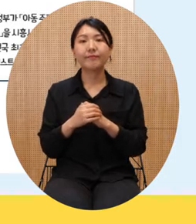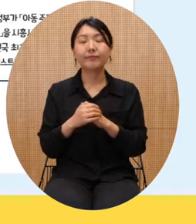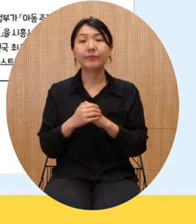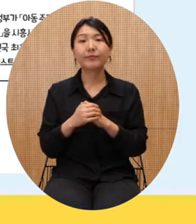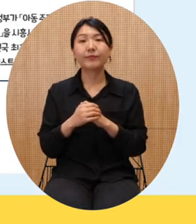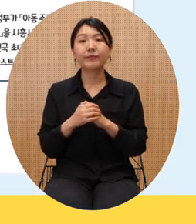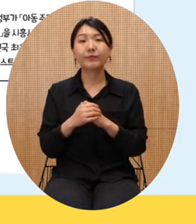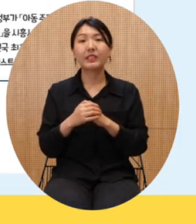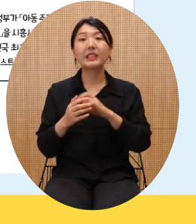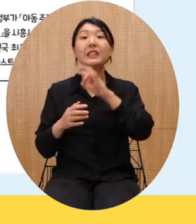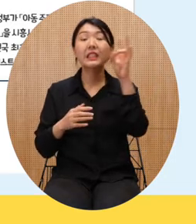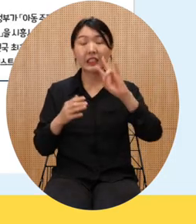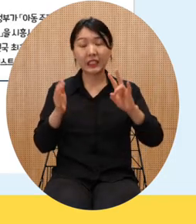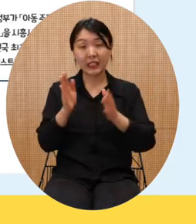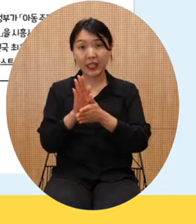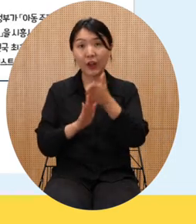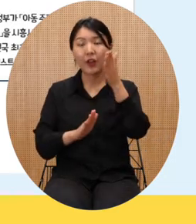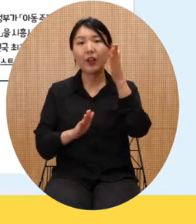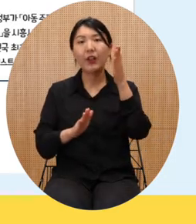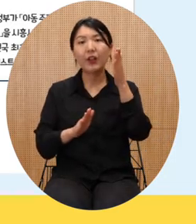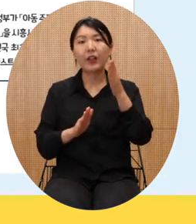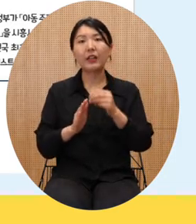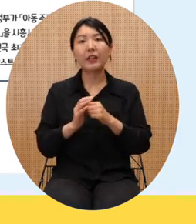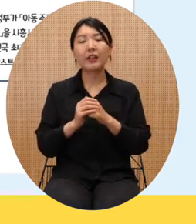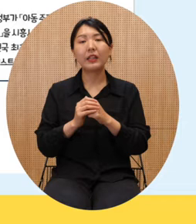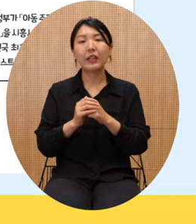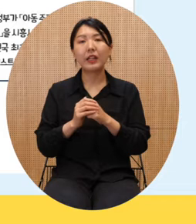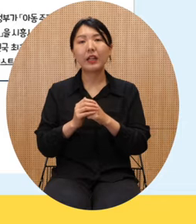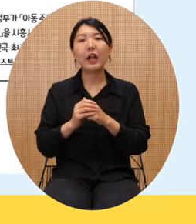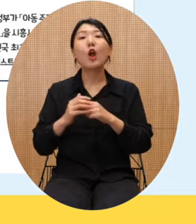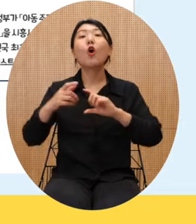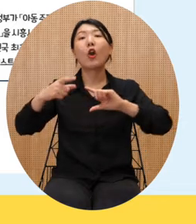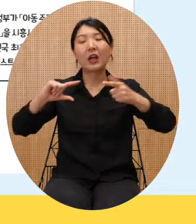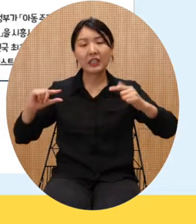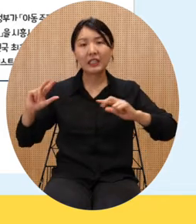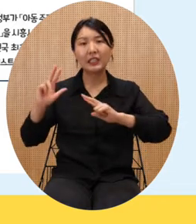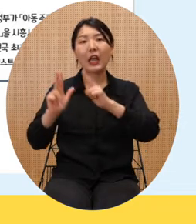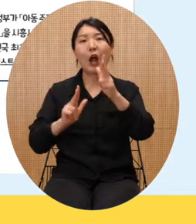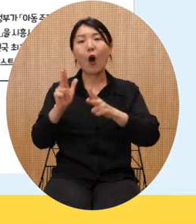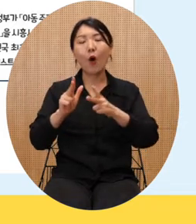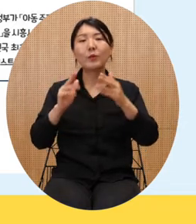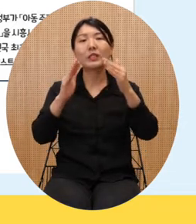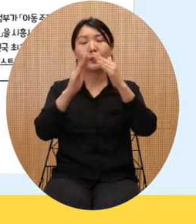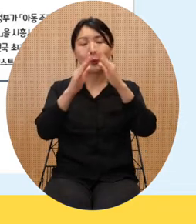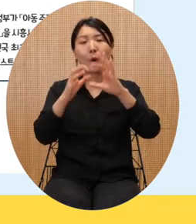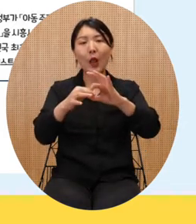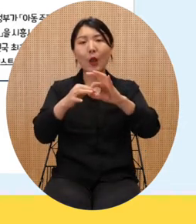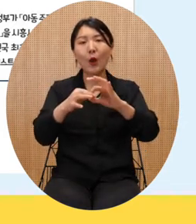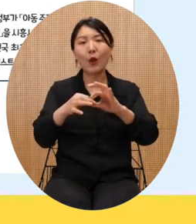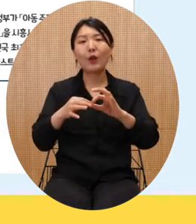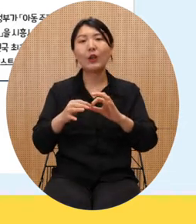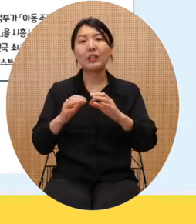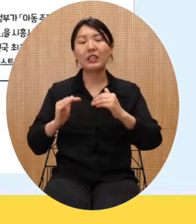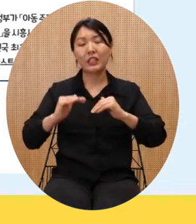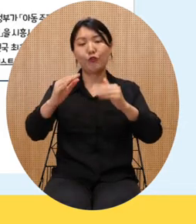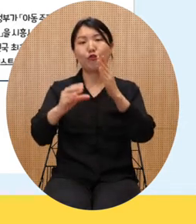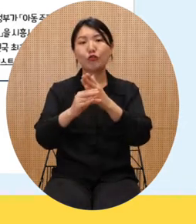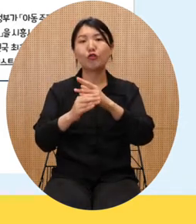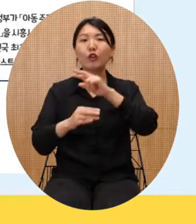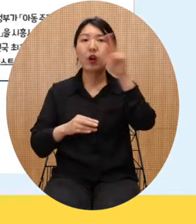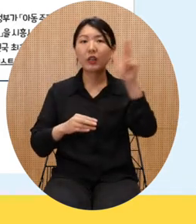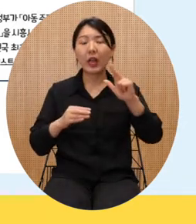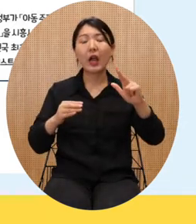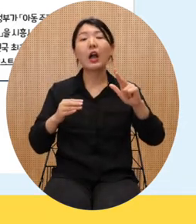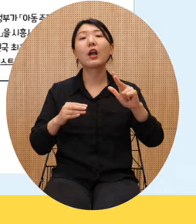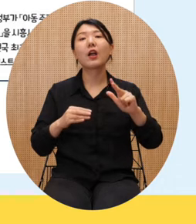생각이 됩니다. 그래서 시흥시에서는 굉장히 다양한 사업을 주거복지와 관련해서 하고 있고요.